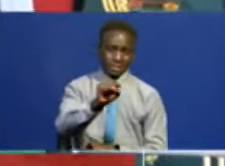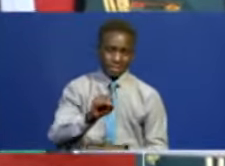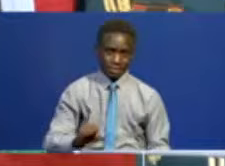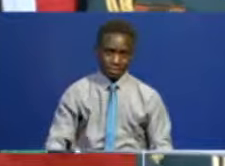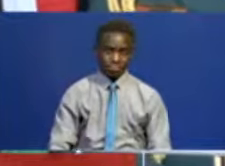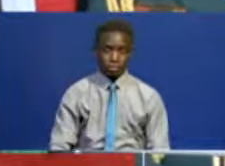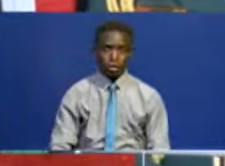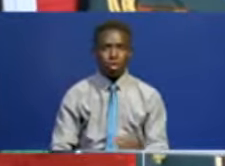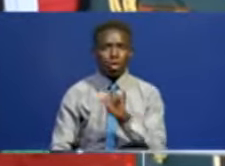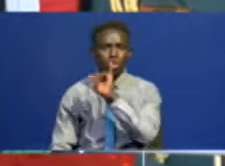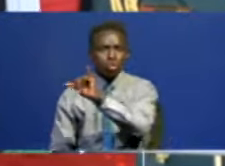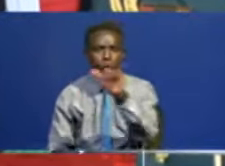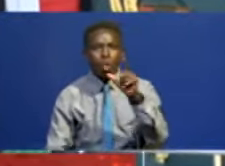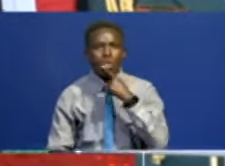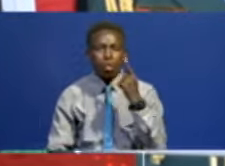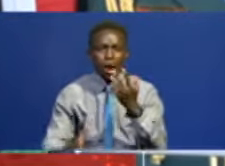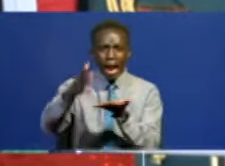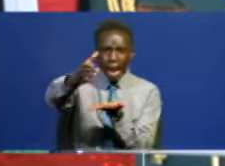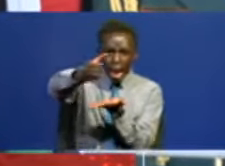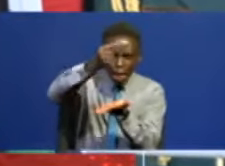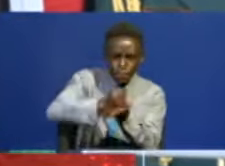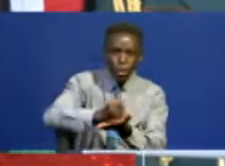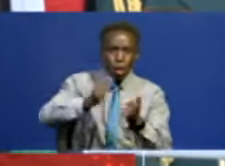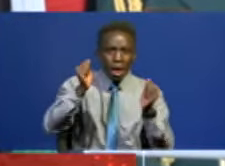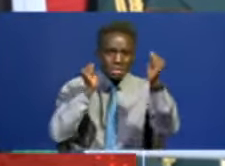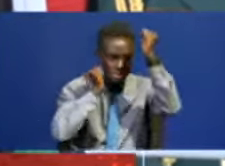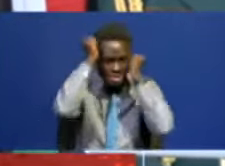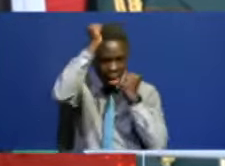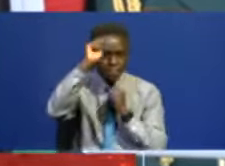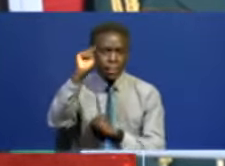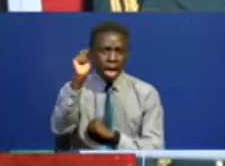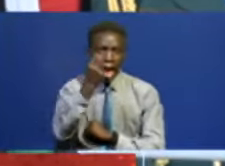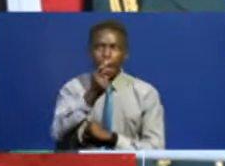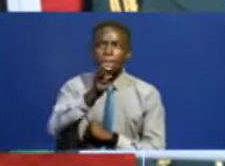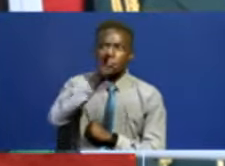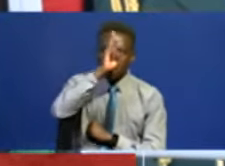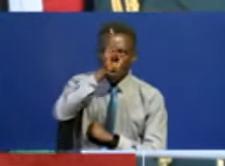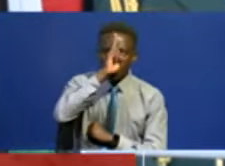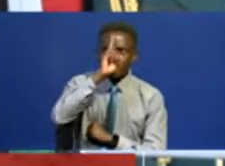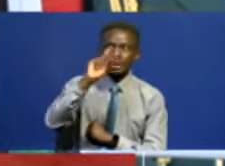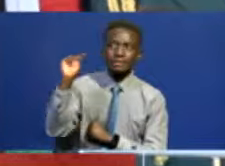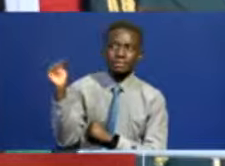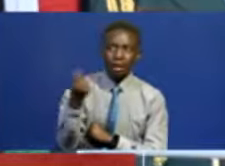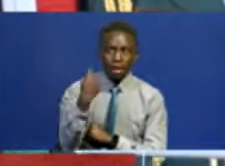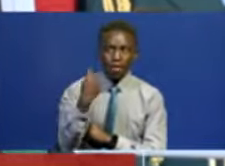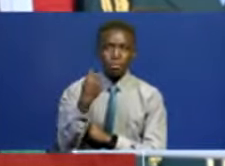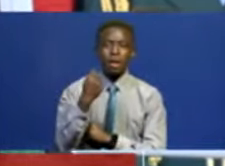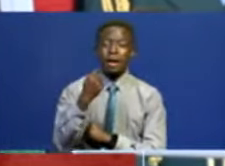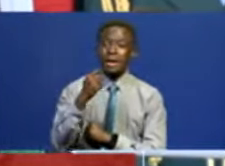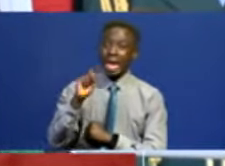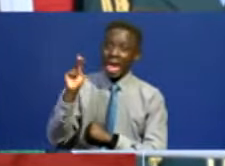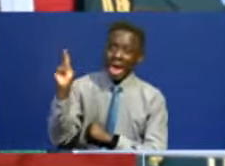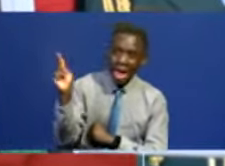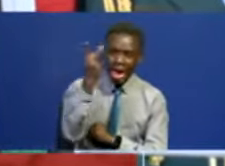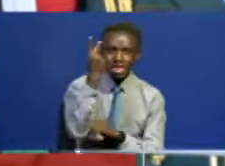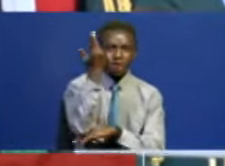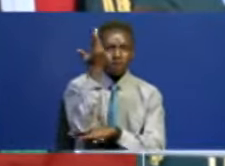watakaoajiriwa kwa jeshi la Kenya, kwa polisi wa Kenya, Kenya Forest